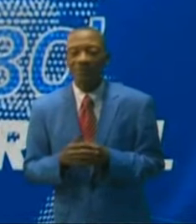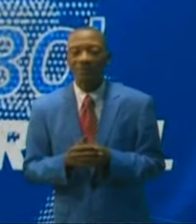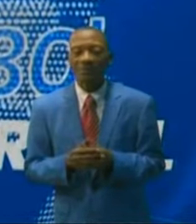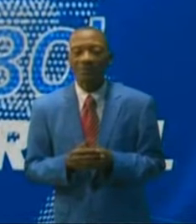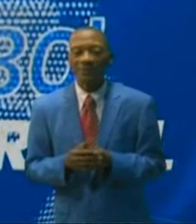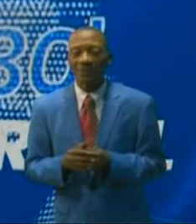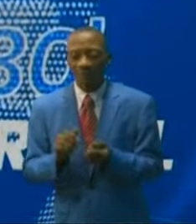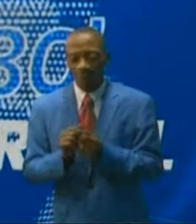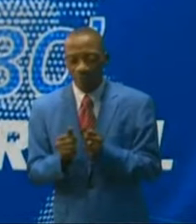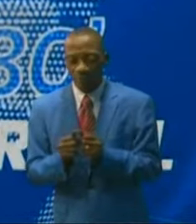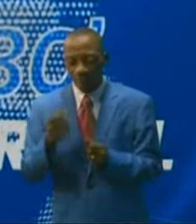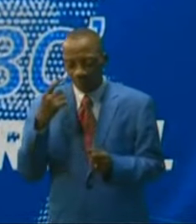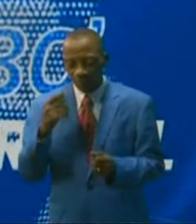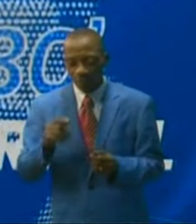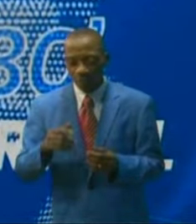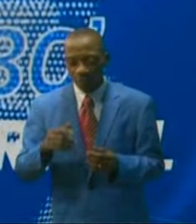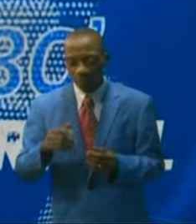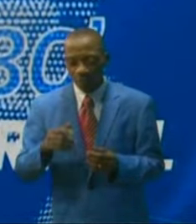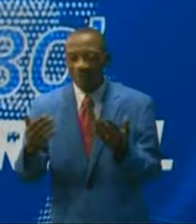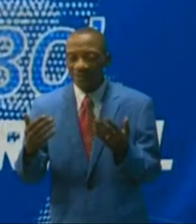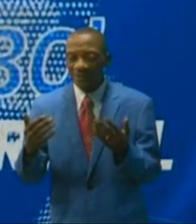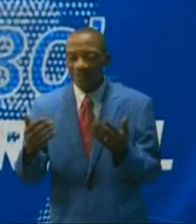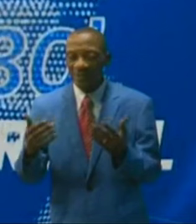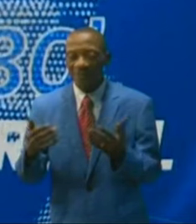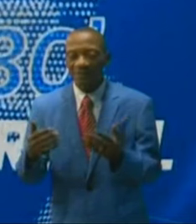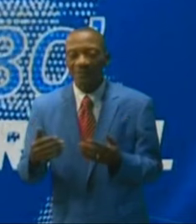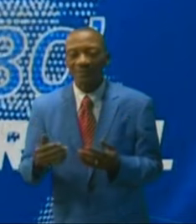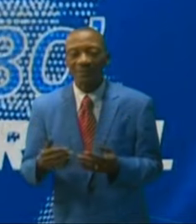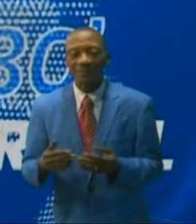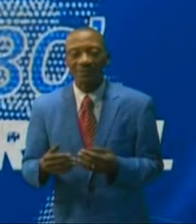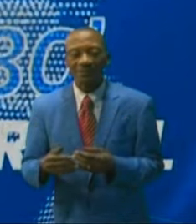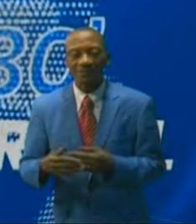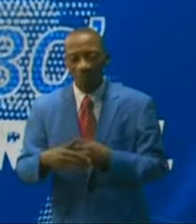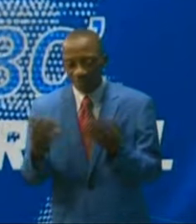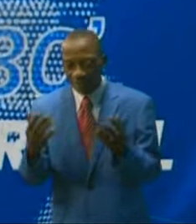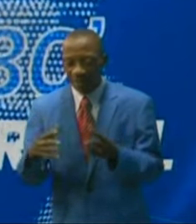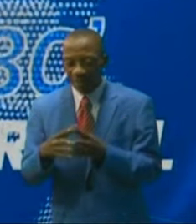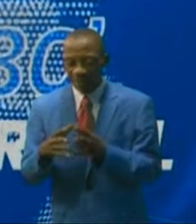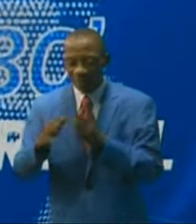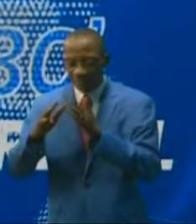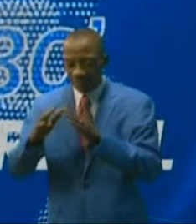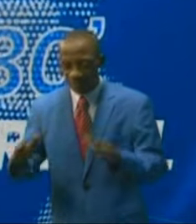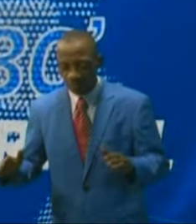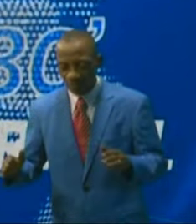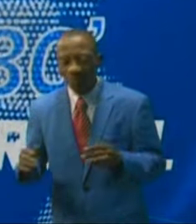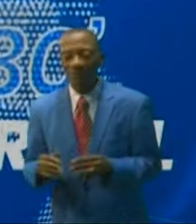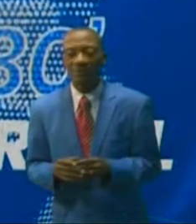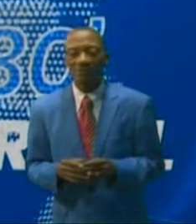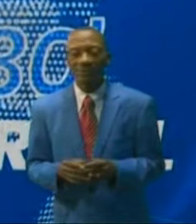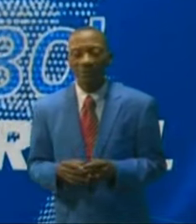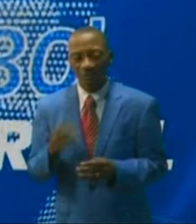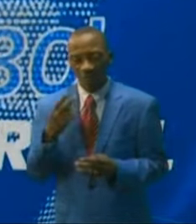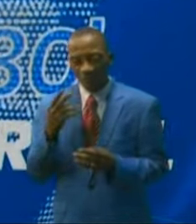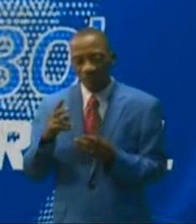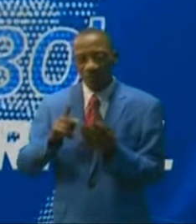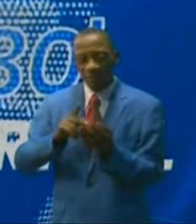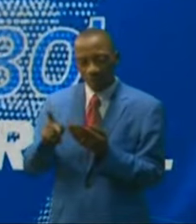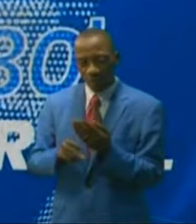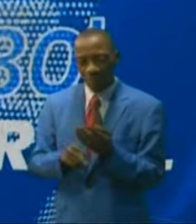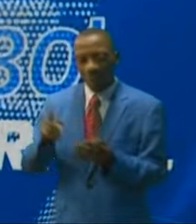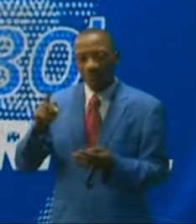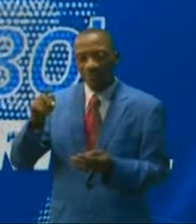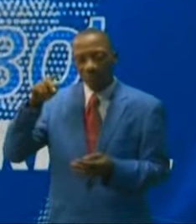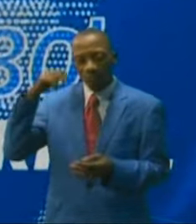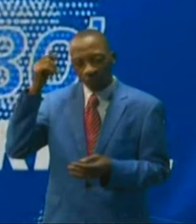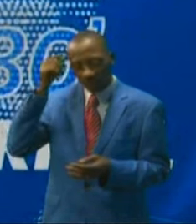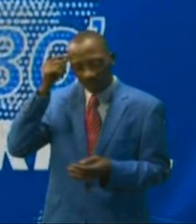mécanisme de suivi. Nous sommes d'accord pour collaborer et appuyer le programme de désarmement, de mobilisation, réellement communautaire